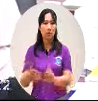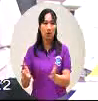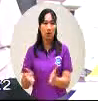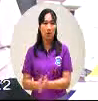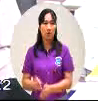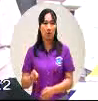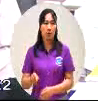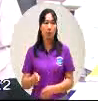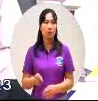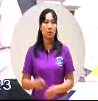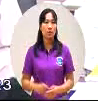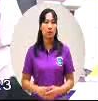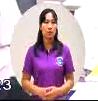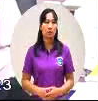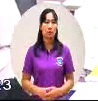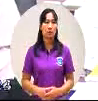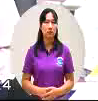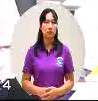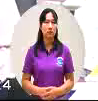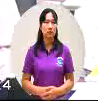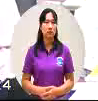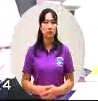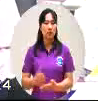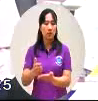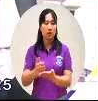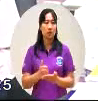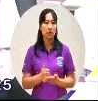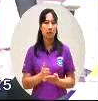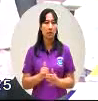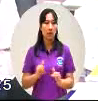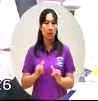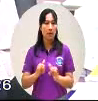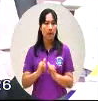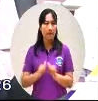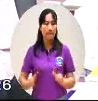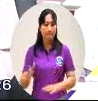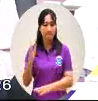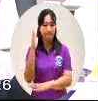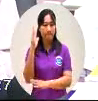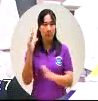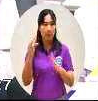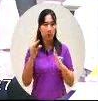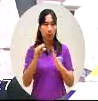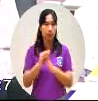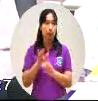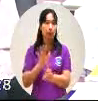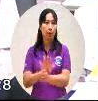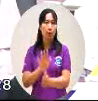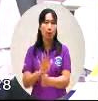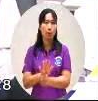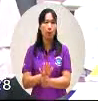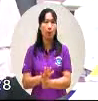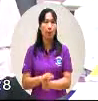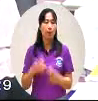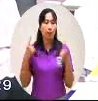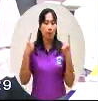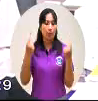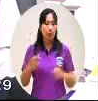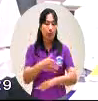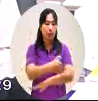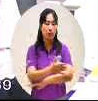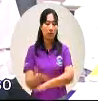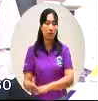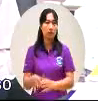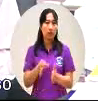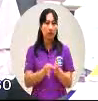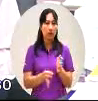我想请这个民政局哈，能不能为原乡这个篮球场这个区块